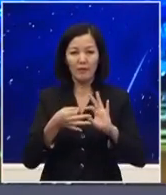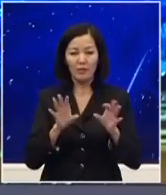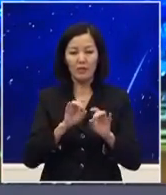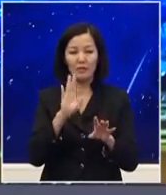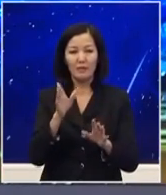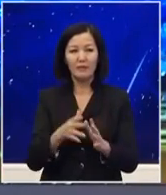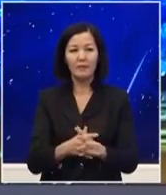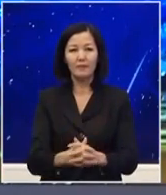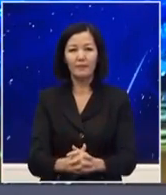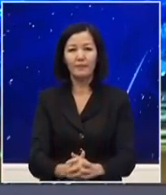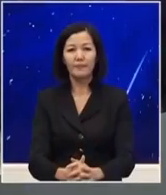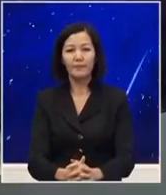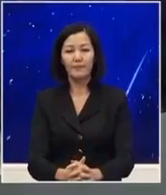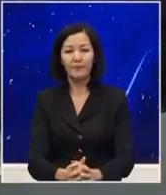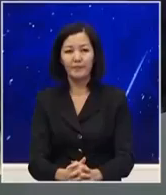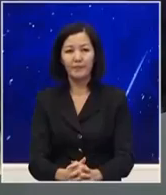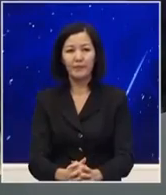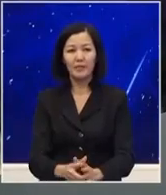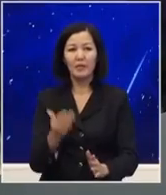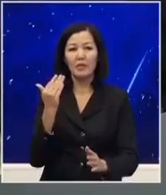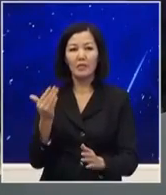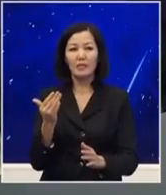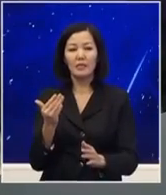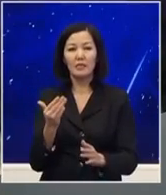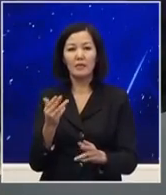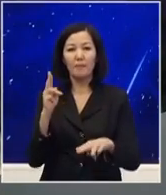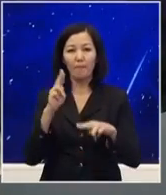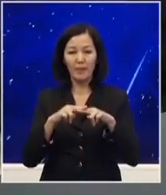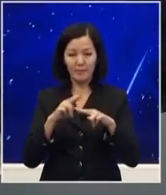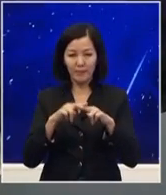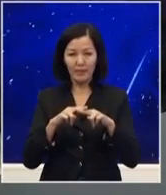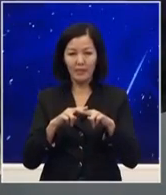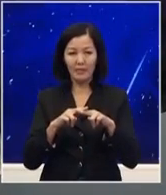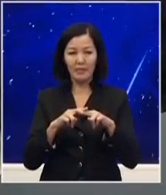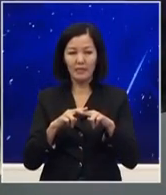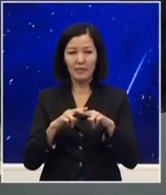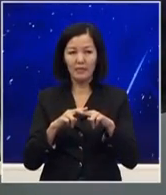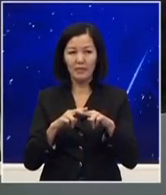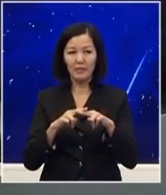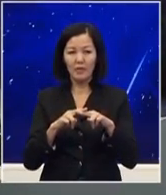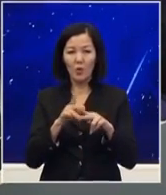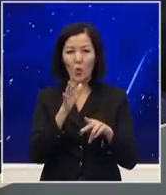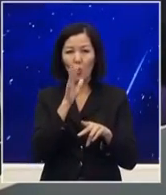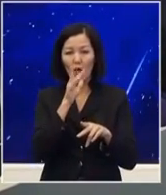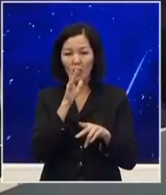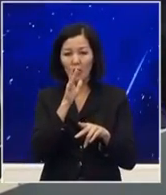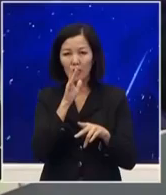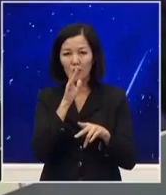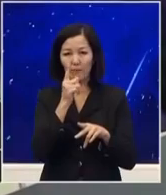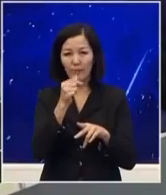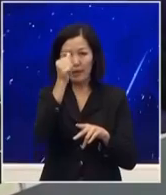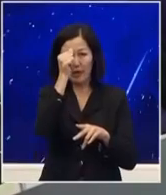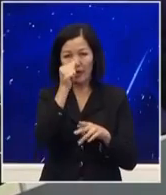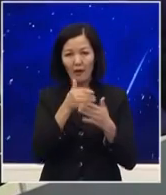Сәрсенбаева біліп қайтты. Сіздің жеке куәлігіңіздің уақыты, немесе жүргізуші куәлігіңіздің уақытына бір ай